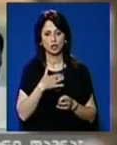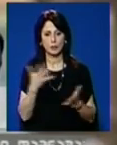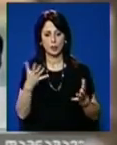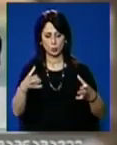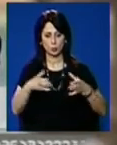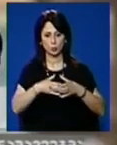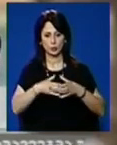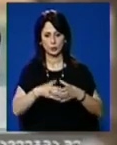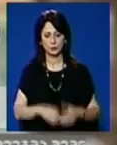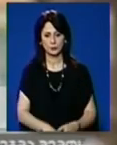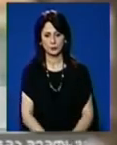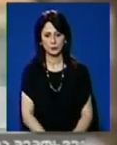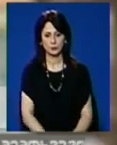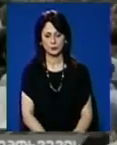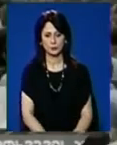დიდი გუნდი.